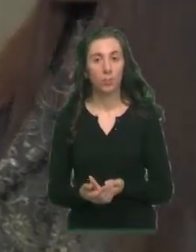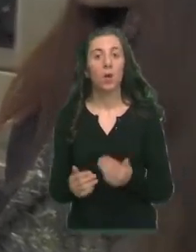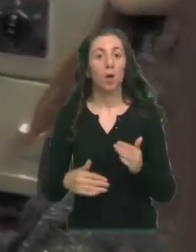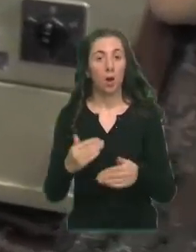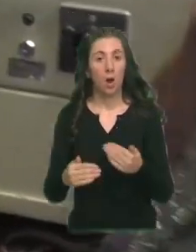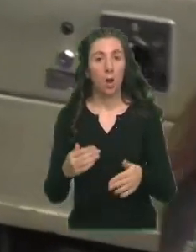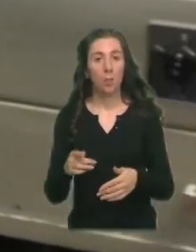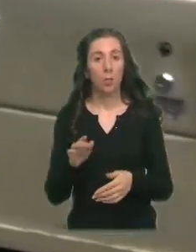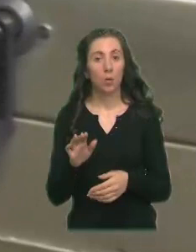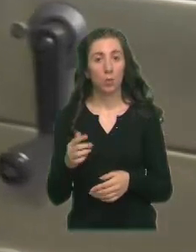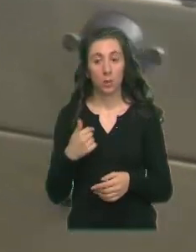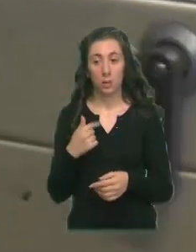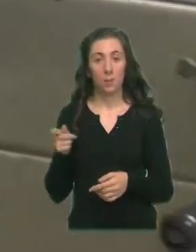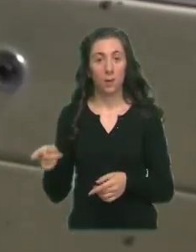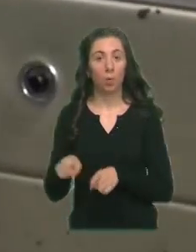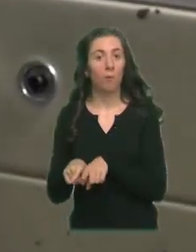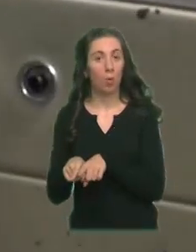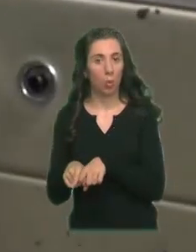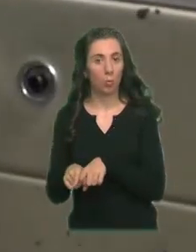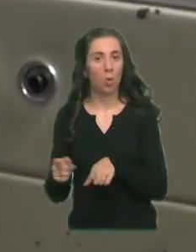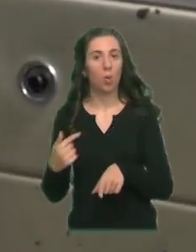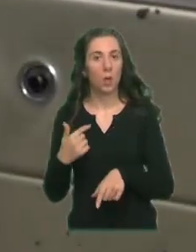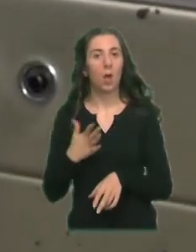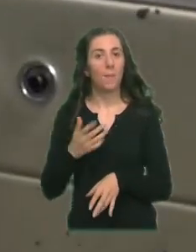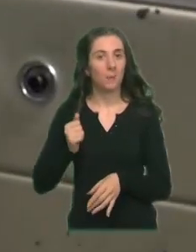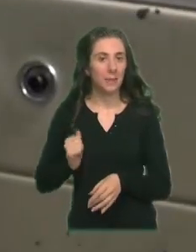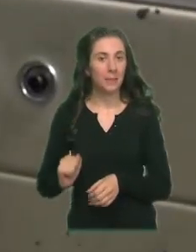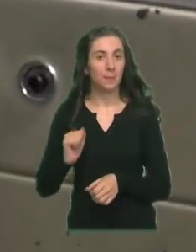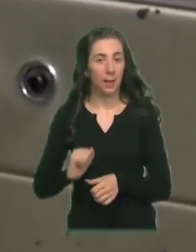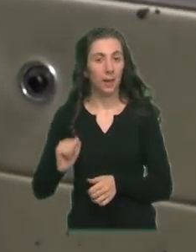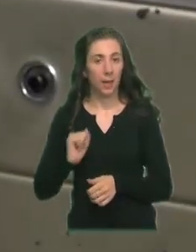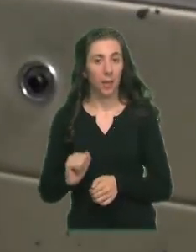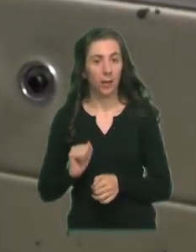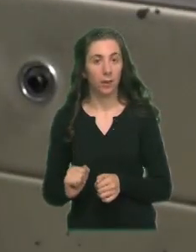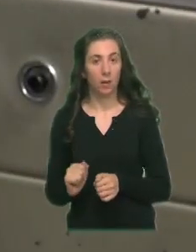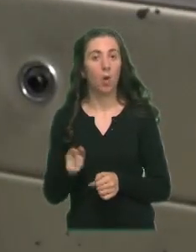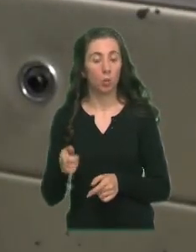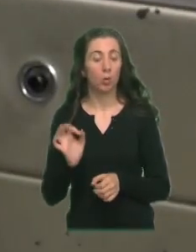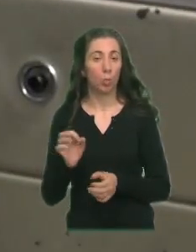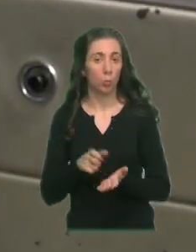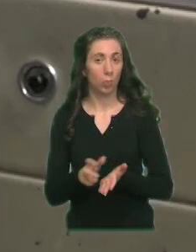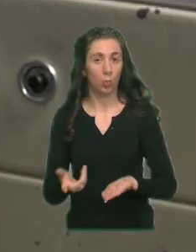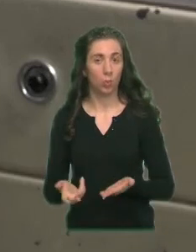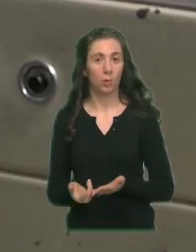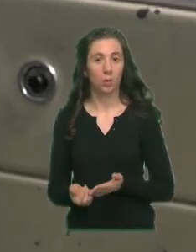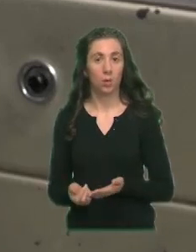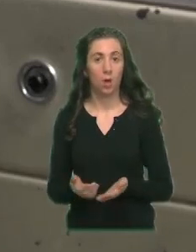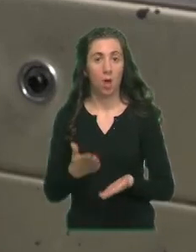mislim, napreduje tako jer sam ja njegov roditelj, pa imam strpljenja, pa onda to je, funkcionira.